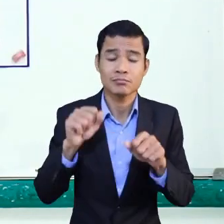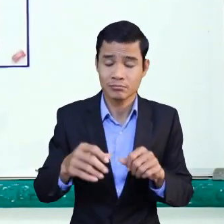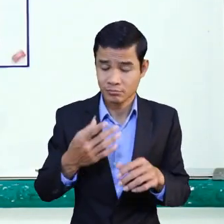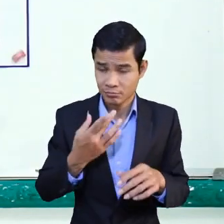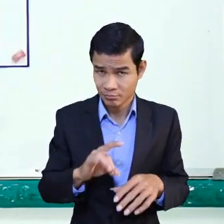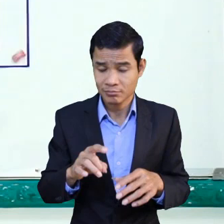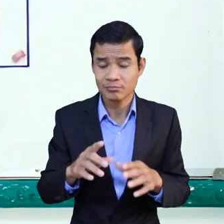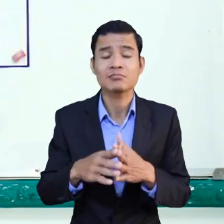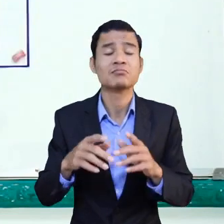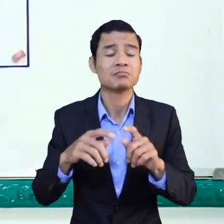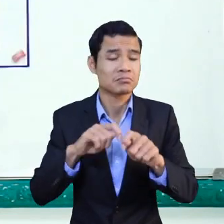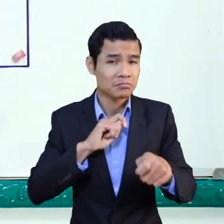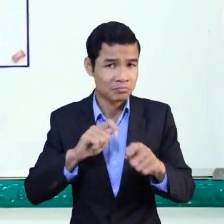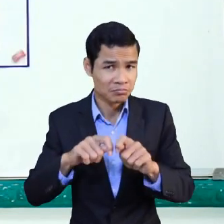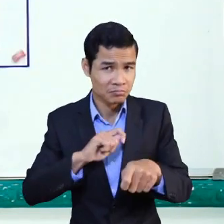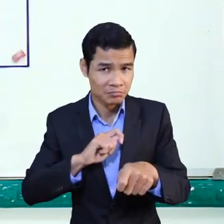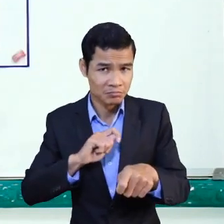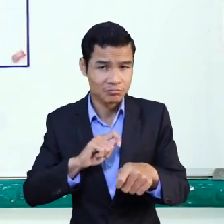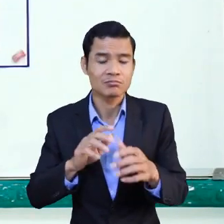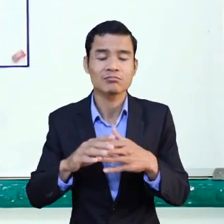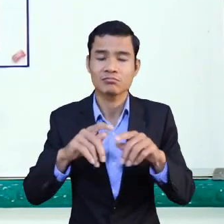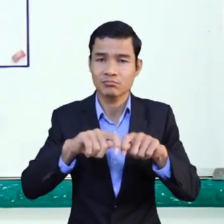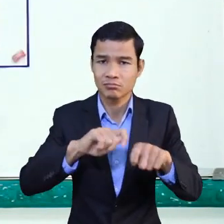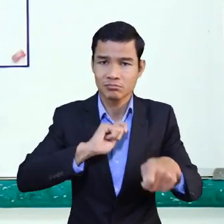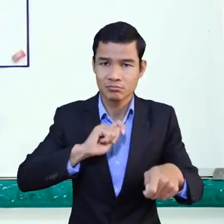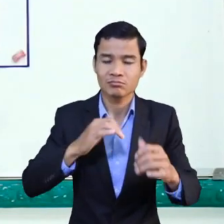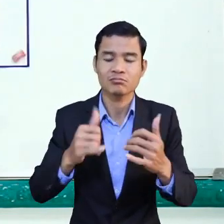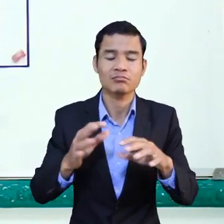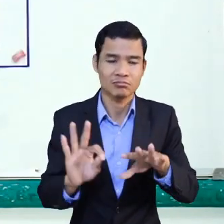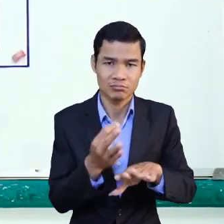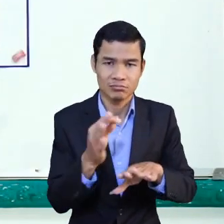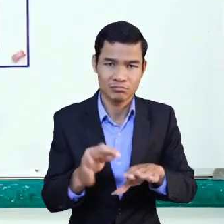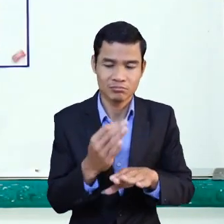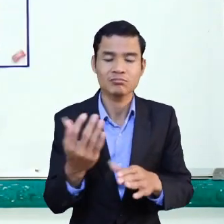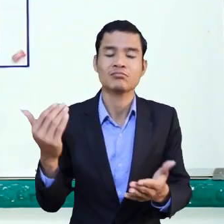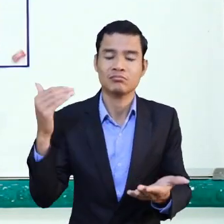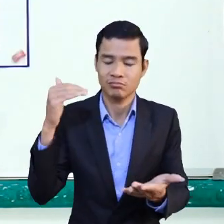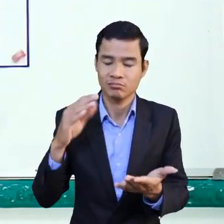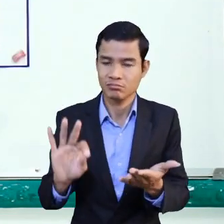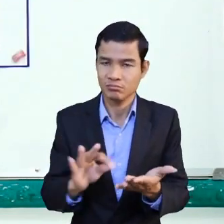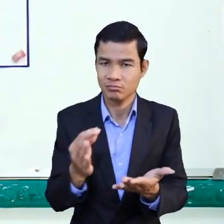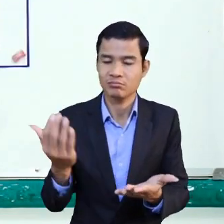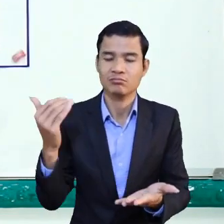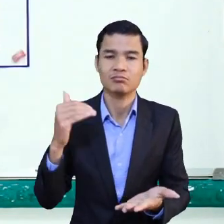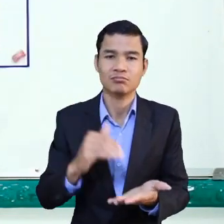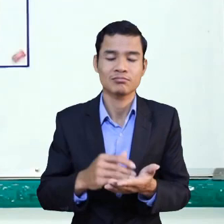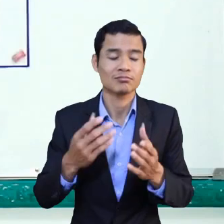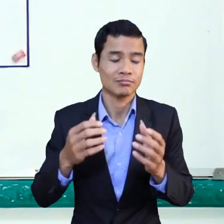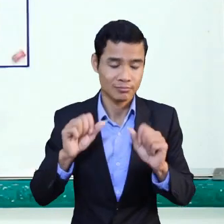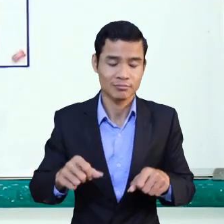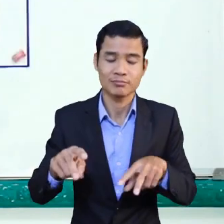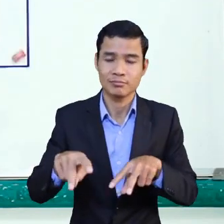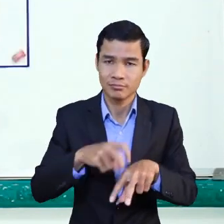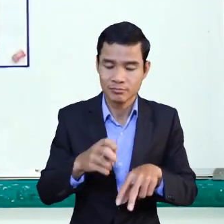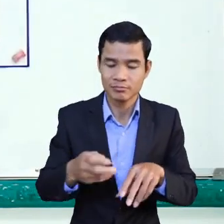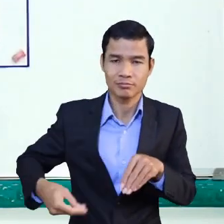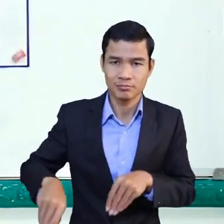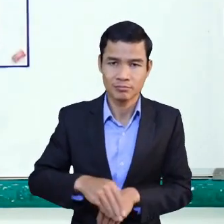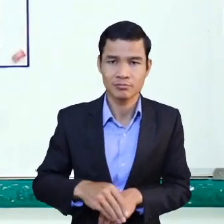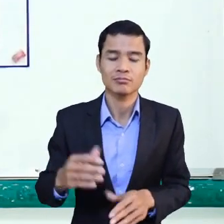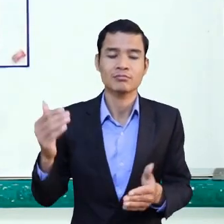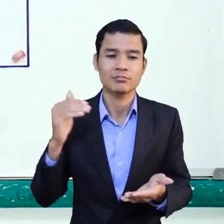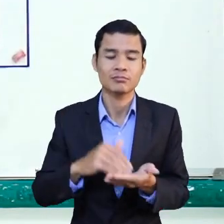ហែកអញ្ចឹងដេកឲ្យវាចិត្តដើម្បីយើងស្លៀកឡើងវិញណោះចាអរគុណកូនកូនអញ្ចឹងយើ